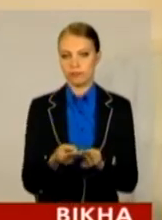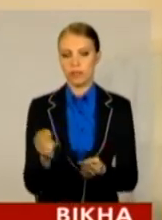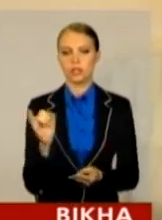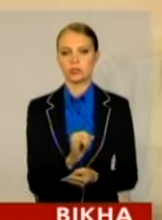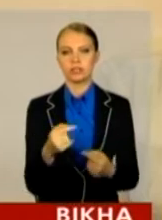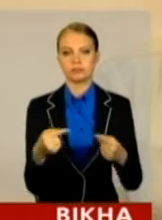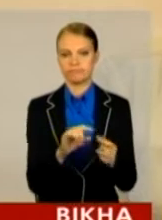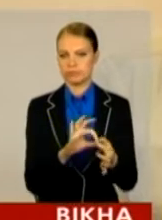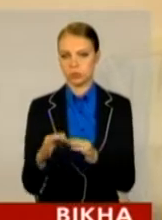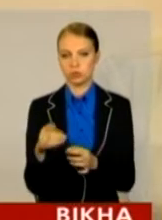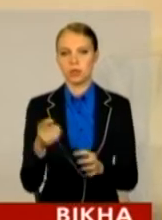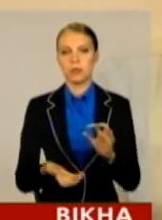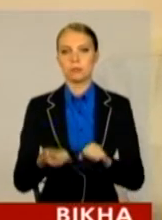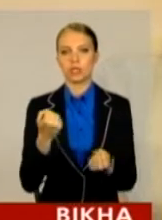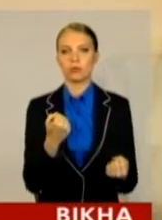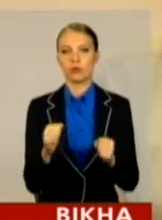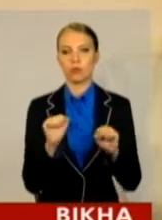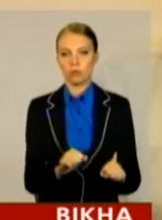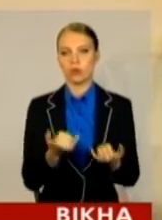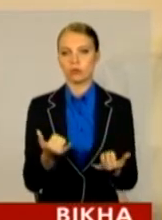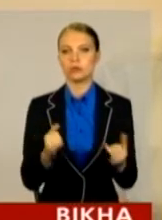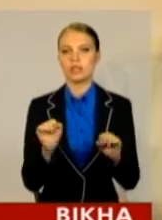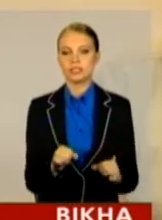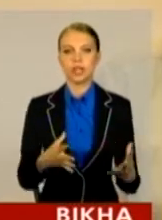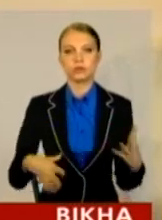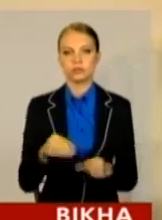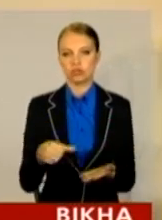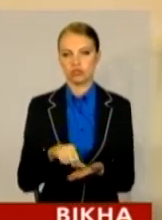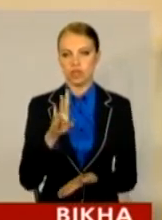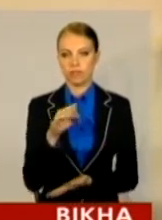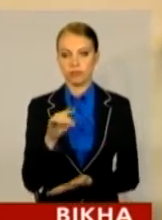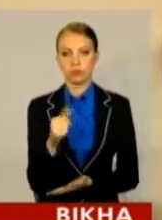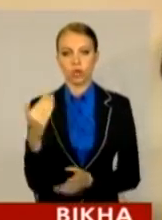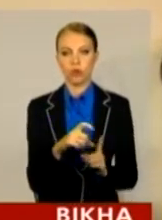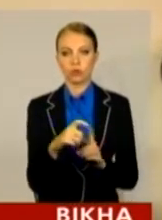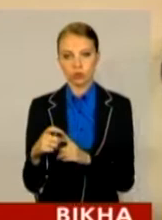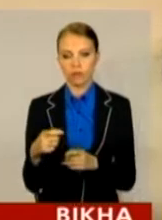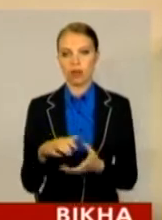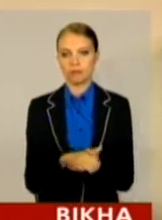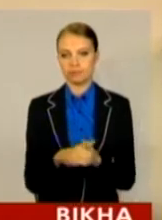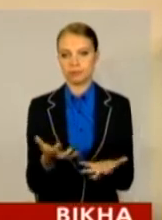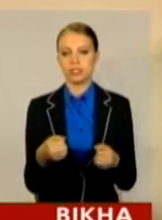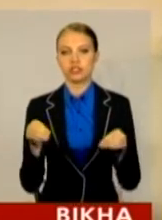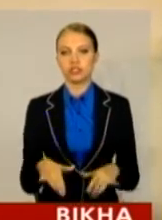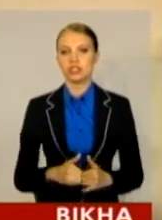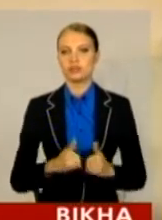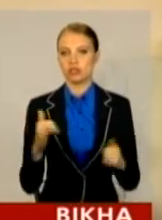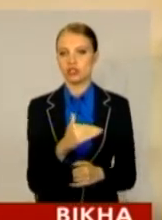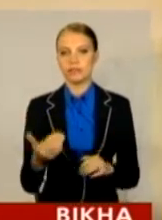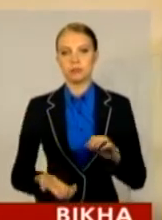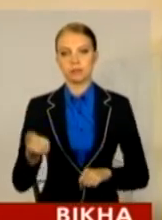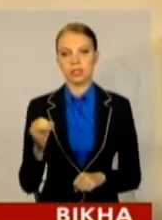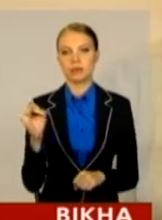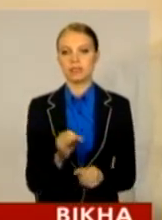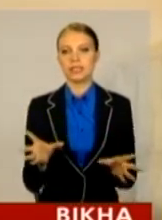І, цитую, укріплює колективну оборону для захисту всіх членів НАТО. За його словами, Альянс ухвалив рішення збільшити рівень підтримки